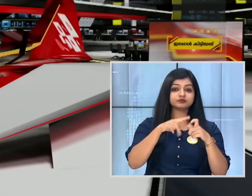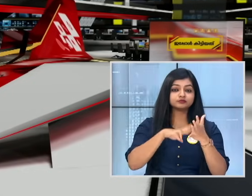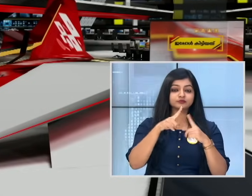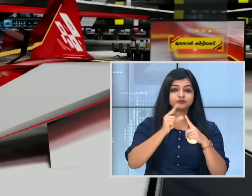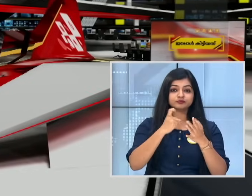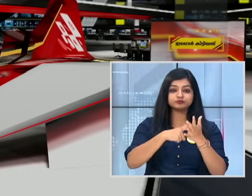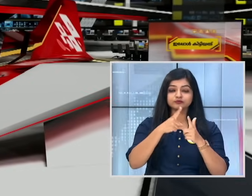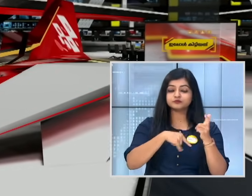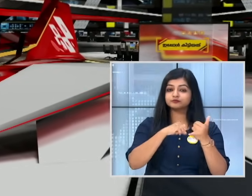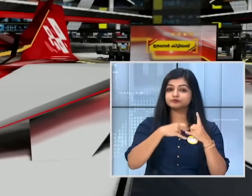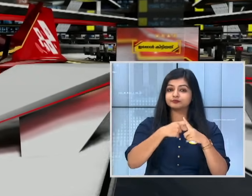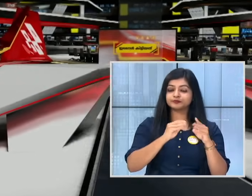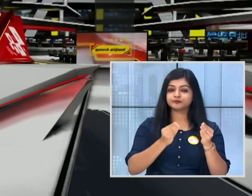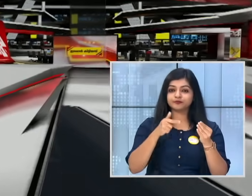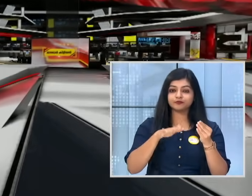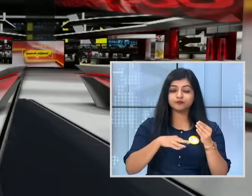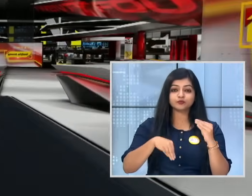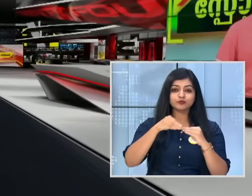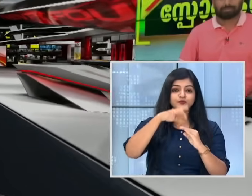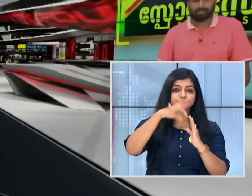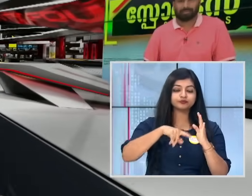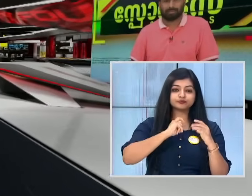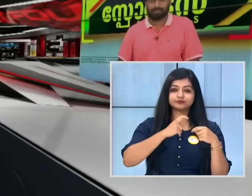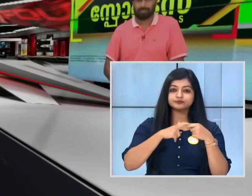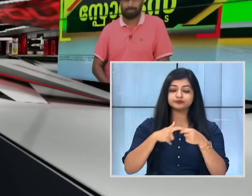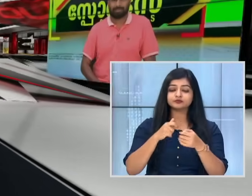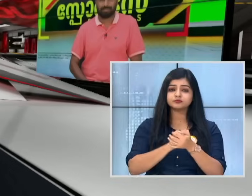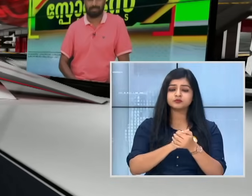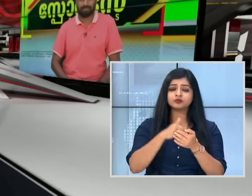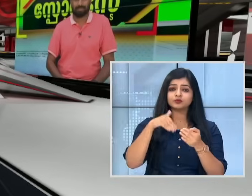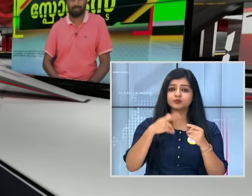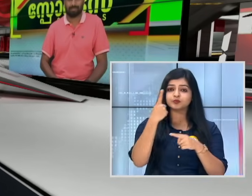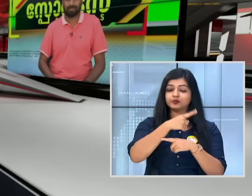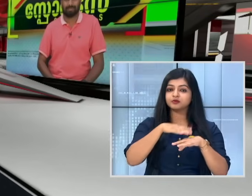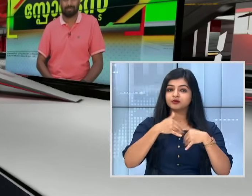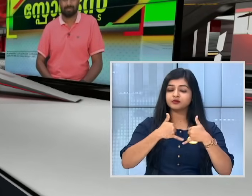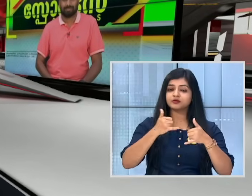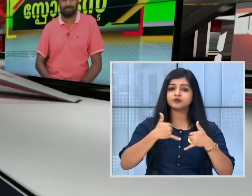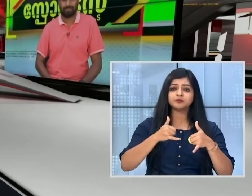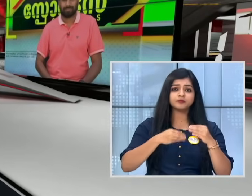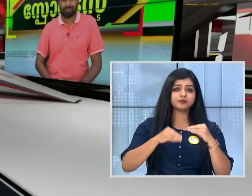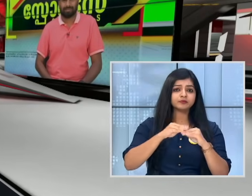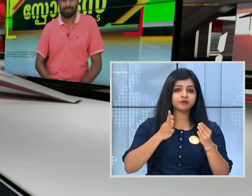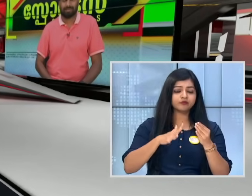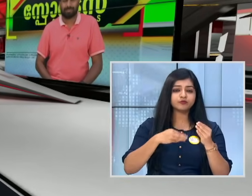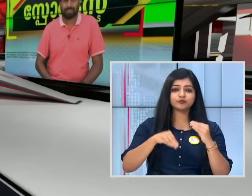വിവരങ്ങളുമായി അനിൽ വാസുദേവ് ചേരുന്നുണ്ട് സ്പോർട്സ് ഡെസ്കിൽ നിന്ന്. അനിൽ, എങ്ങനെയുണ്ടായിരുന്നു ഇന്നത്തെ ഇന്ത്യയുടെ പ്രകടനം? എങ്ങനെ വിലയിരുത്താം?